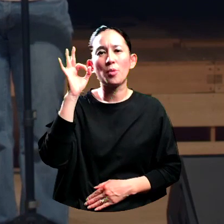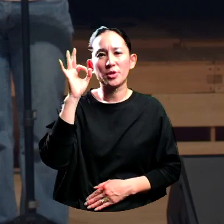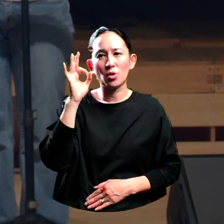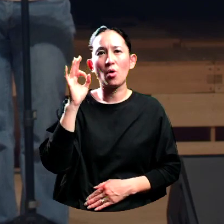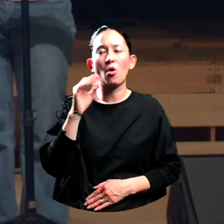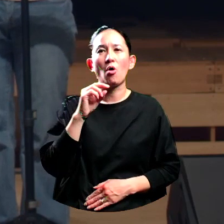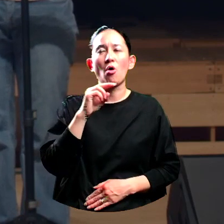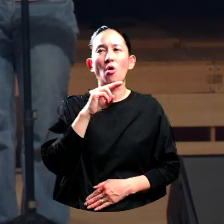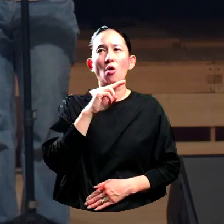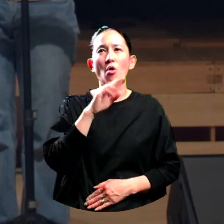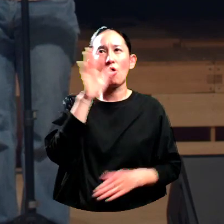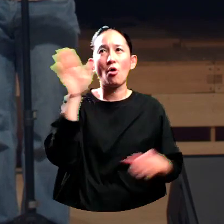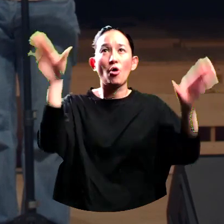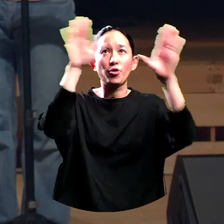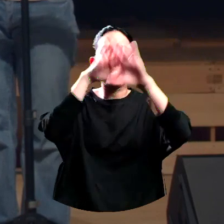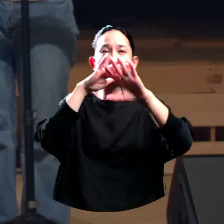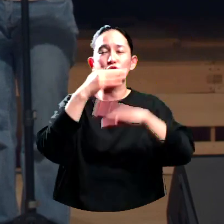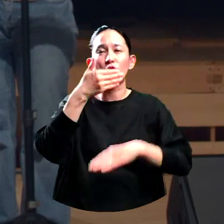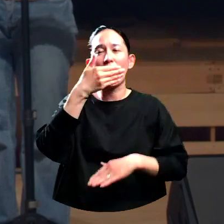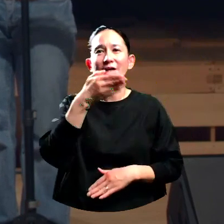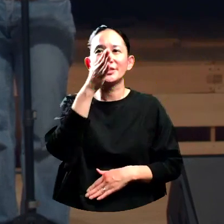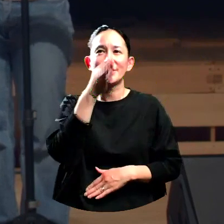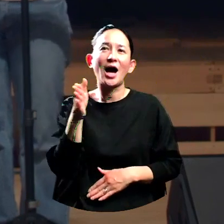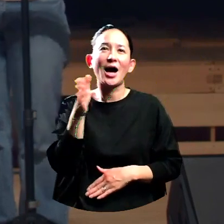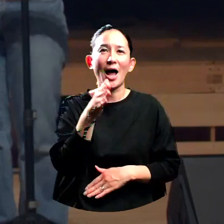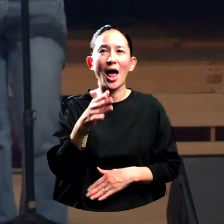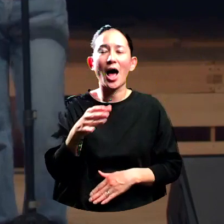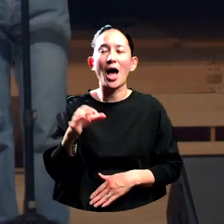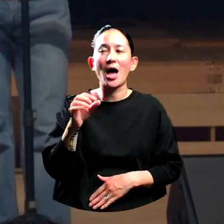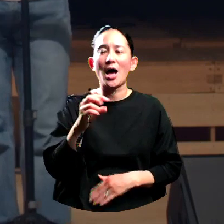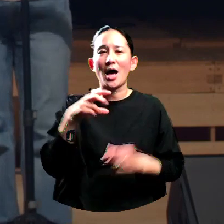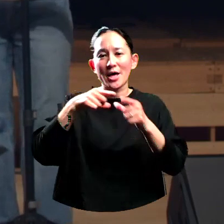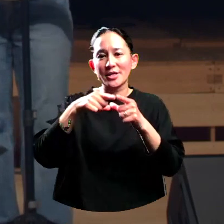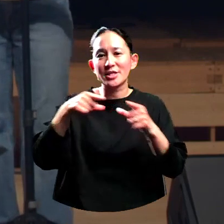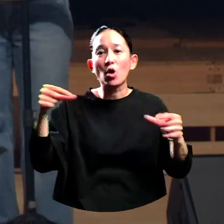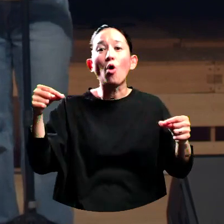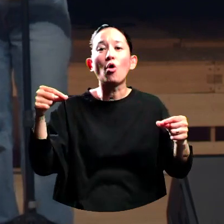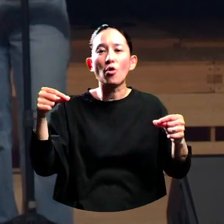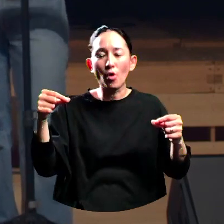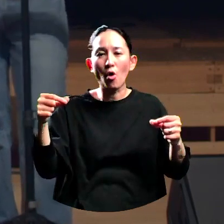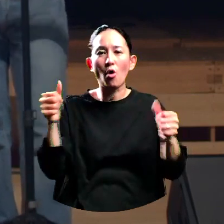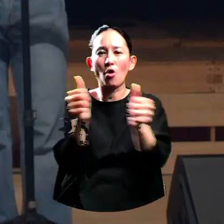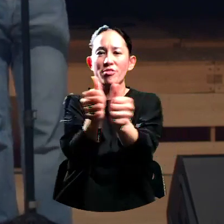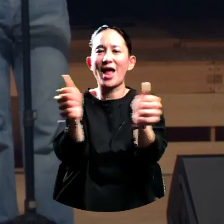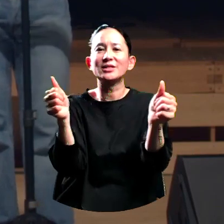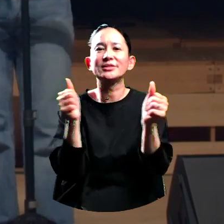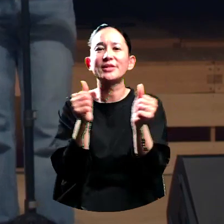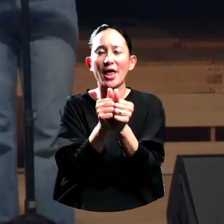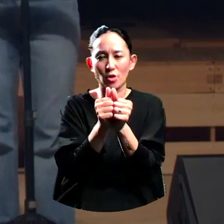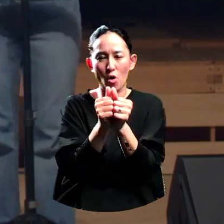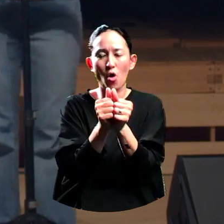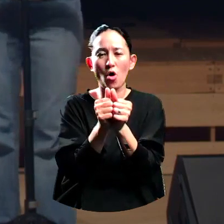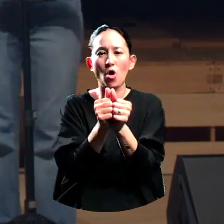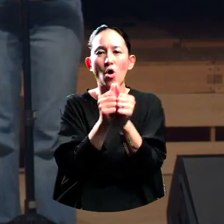から、日本語のメンズライフグループも行われていますので、興味のある方はホームページをご確認ください。 All right, you know, building up